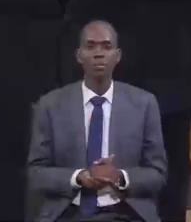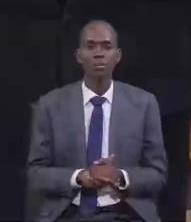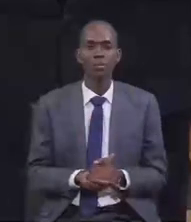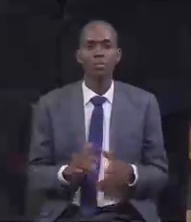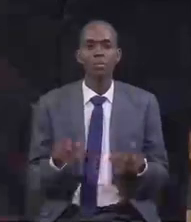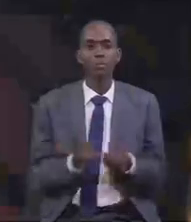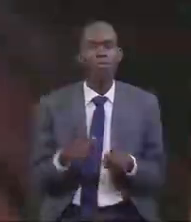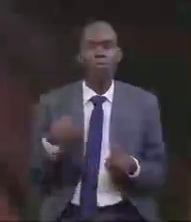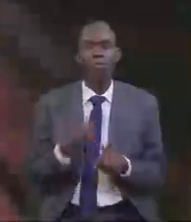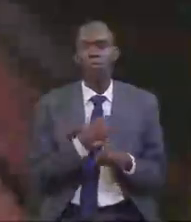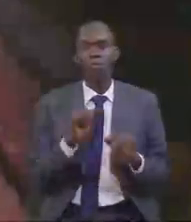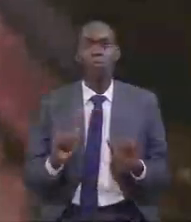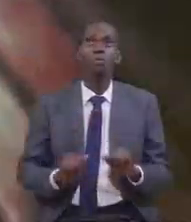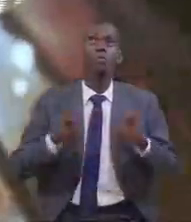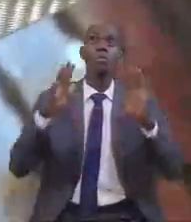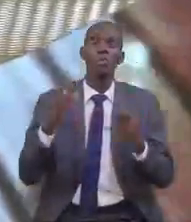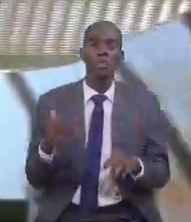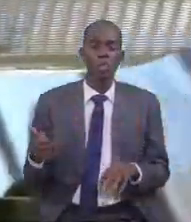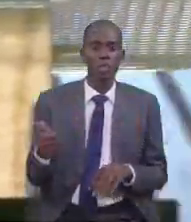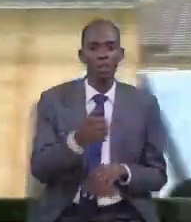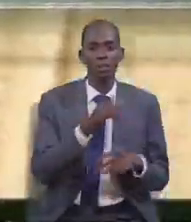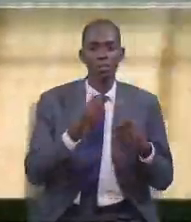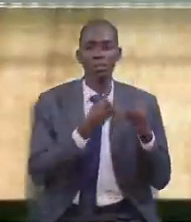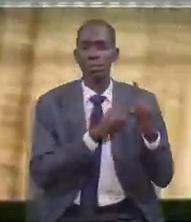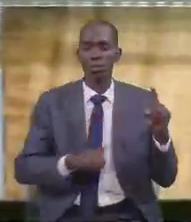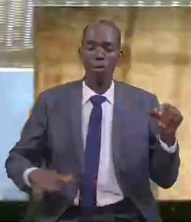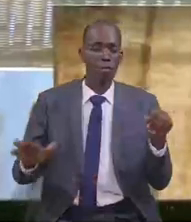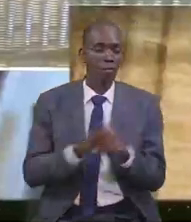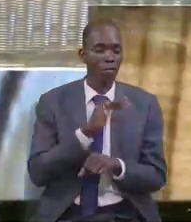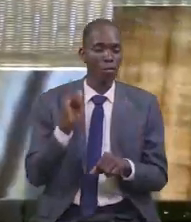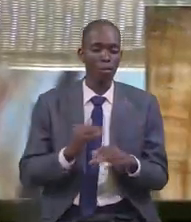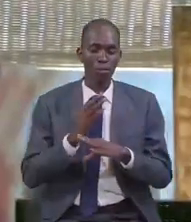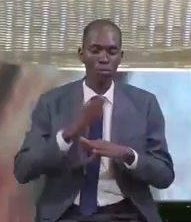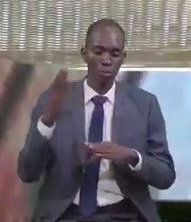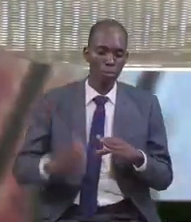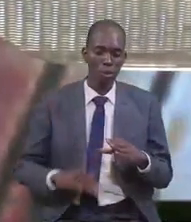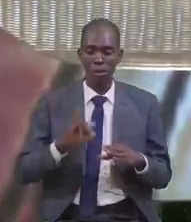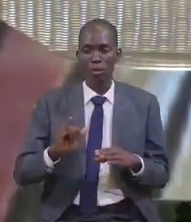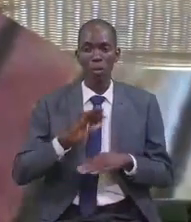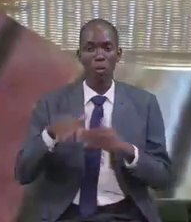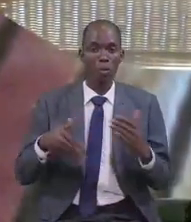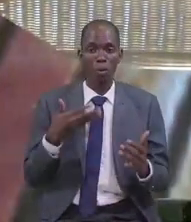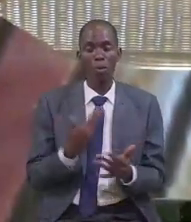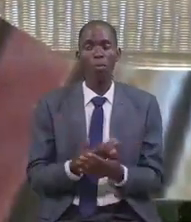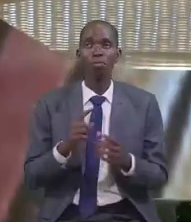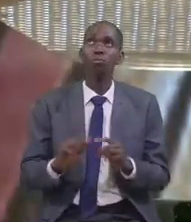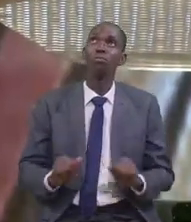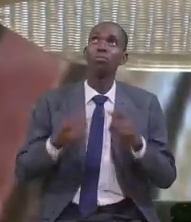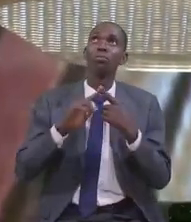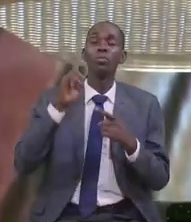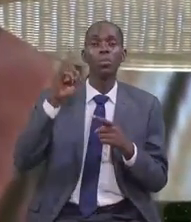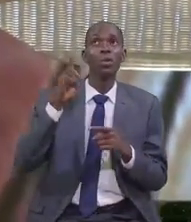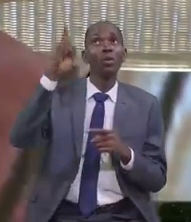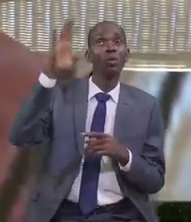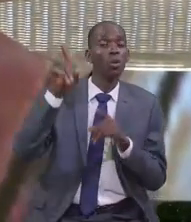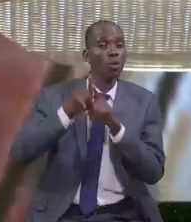Comme nous nous donnons au Seigneur entièrement, complètement, absolument, Dieu aussi va